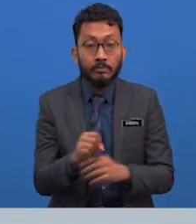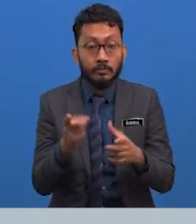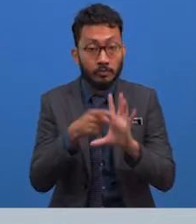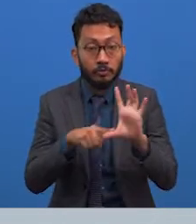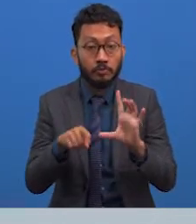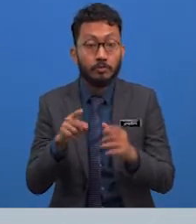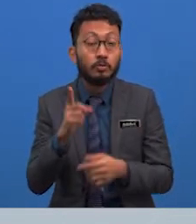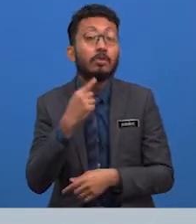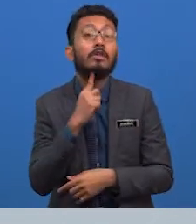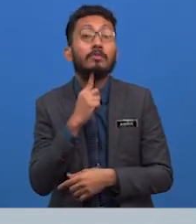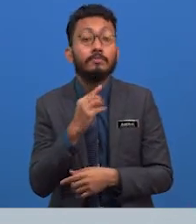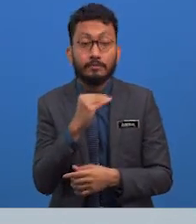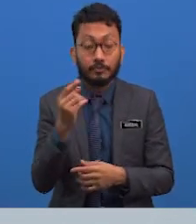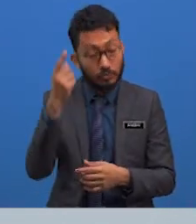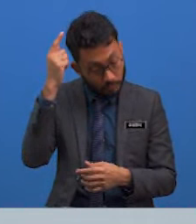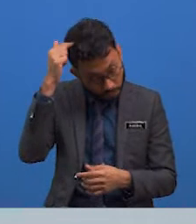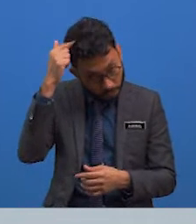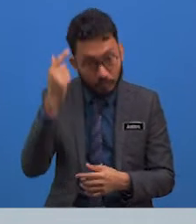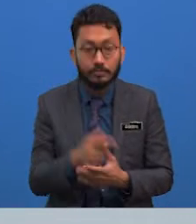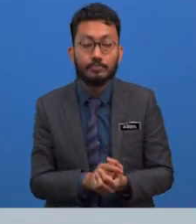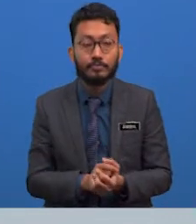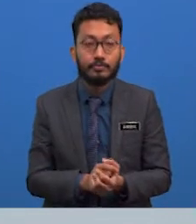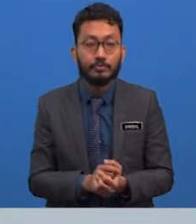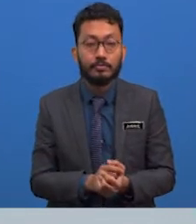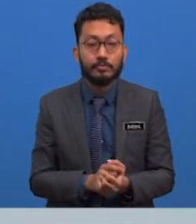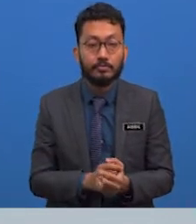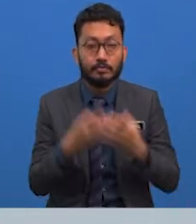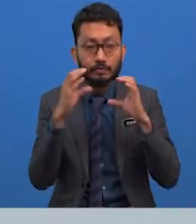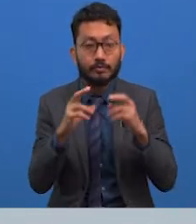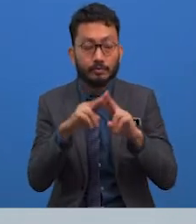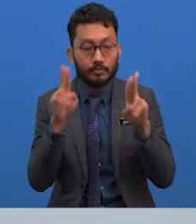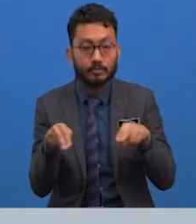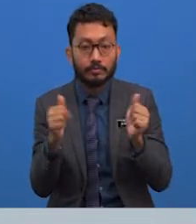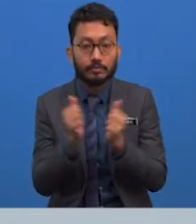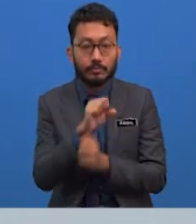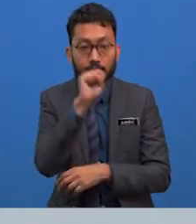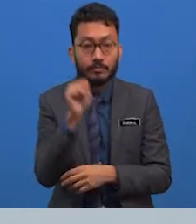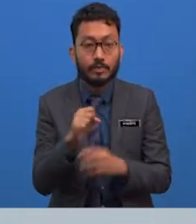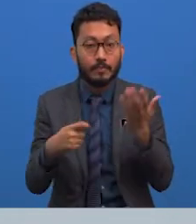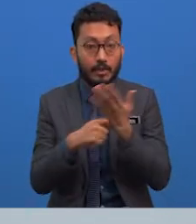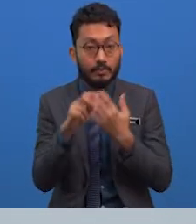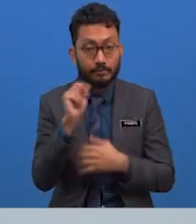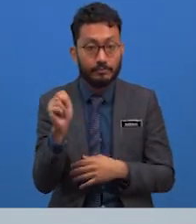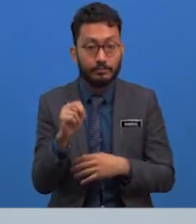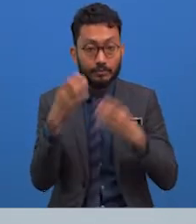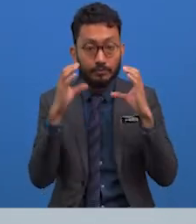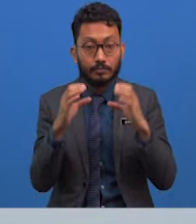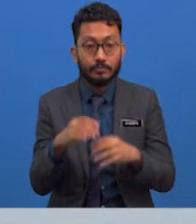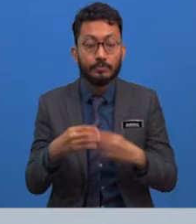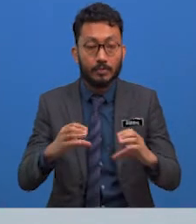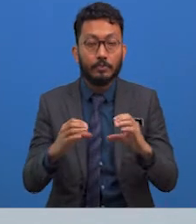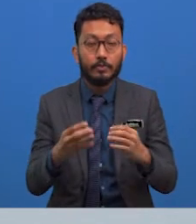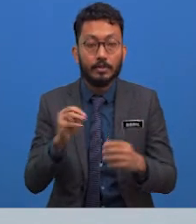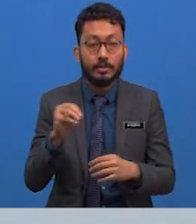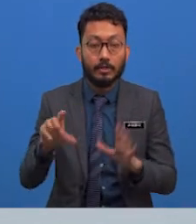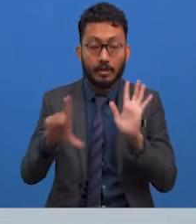tunduk dan sudut dongak ini. Mari cikgu cuba uji dengan soalan tambahan. Cuba murid-murid